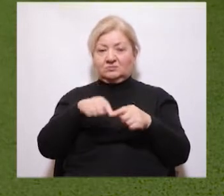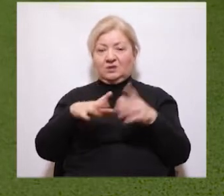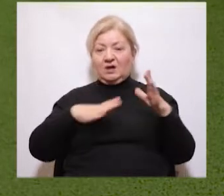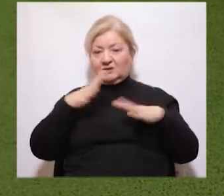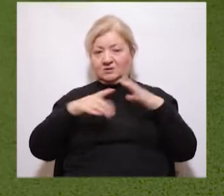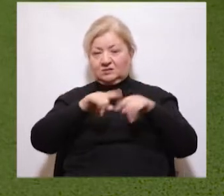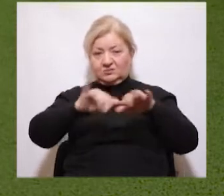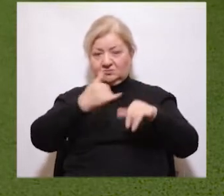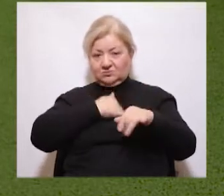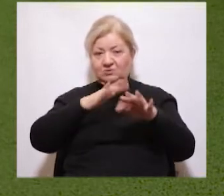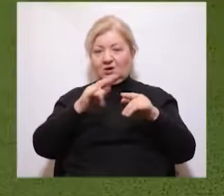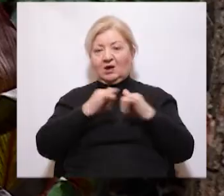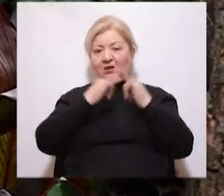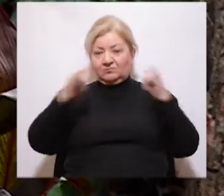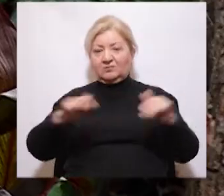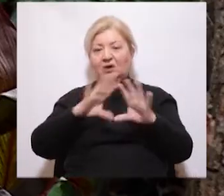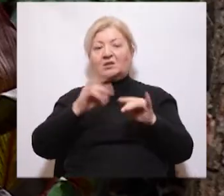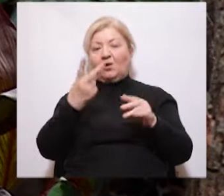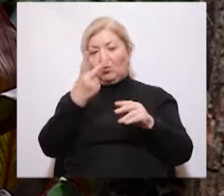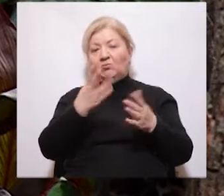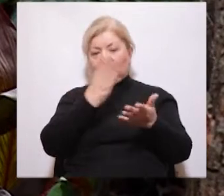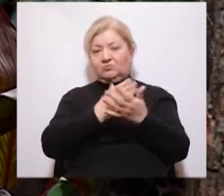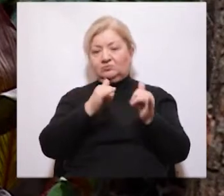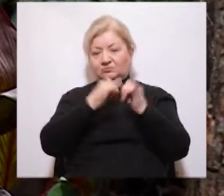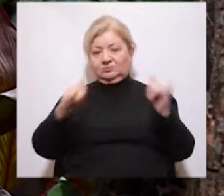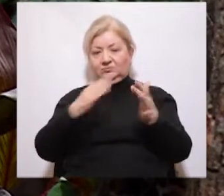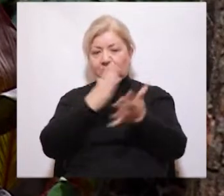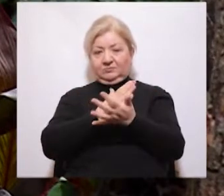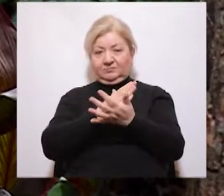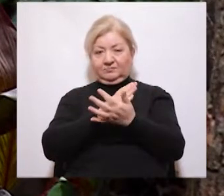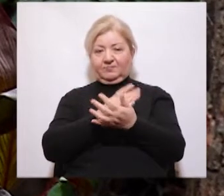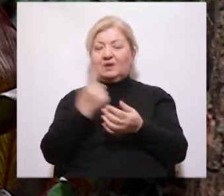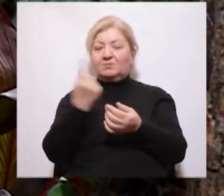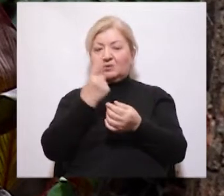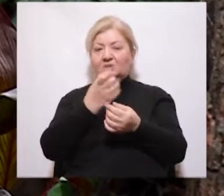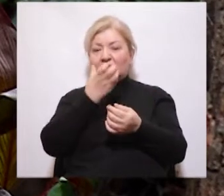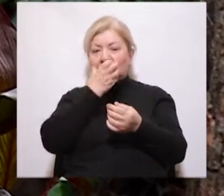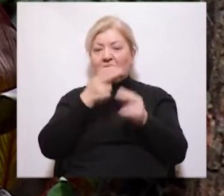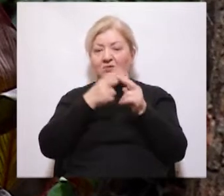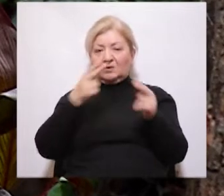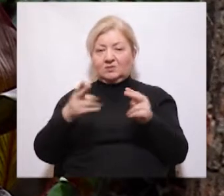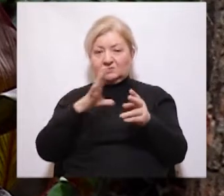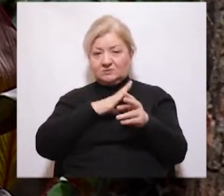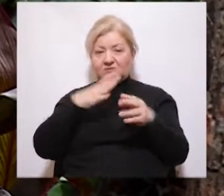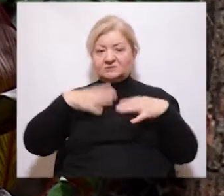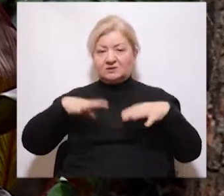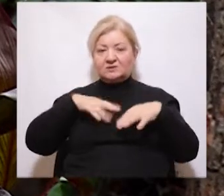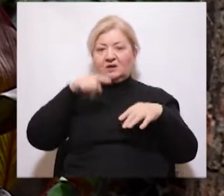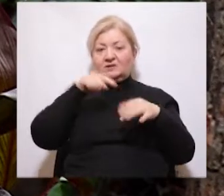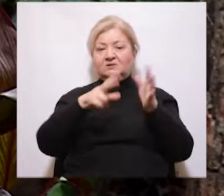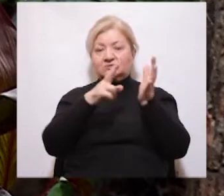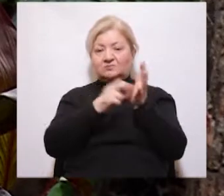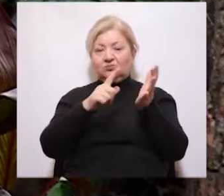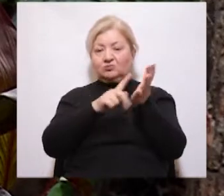ატომური ენერგეტიკა ჩვენს ქვეყანაში არ არის განვითარებული. დანარჩენი ორი კი არის წარმოდგენილი. პირველი თბოელექტროსადგური